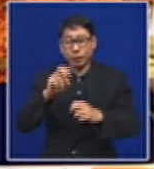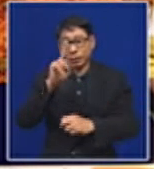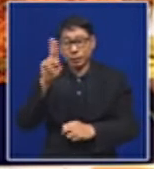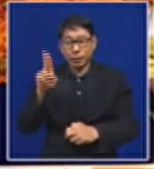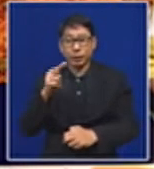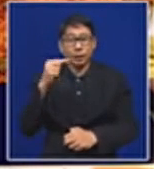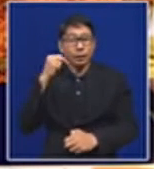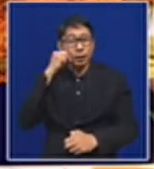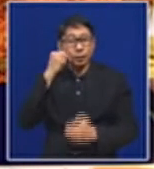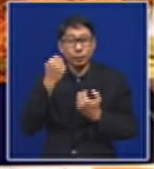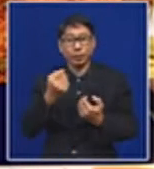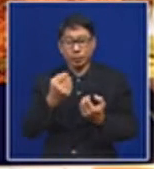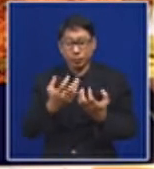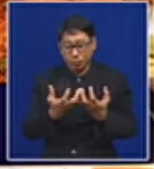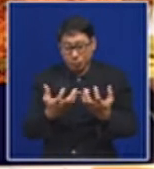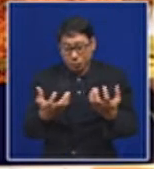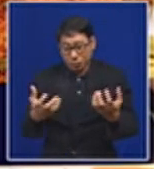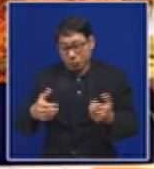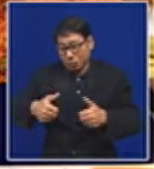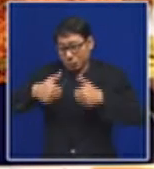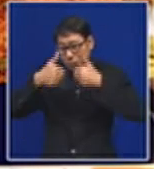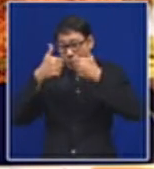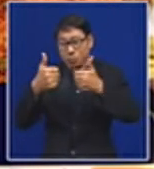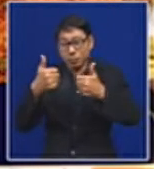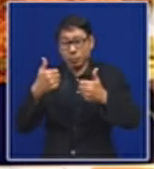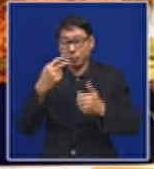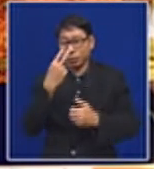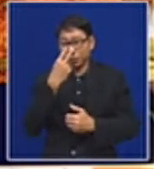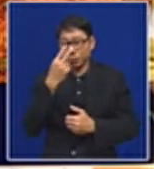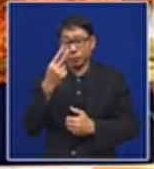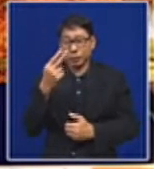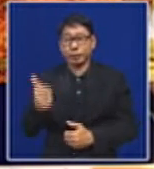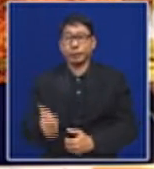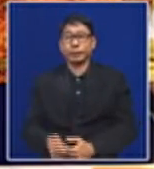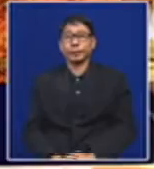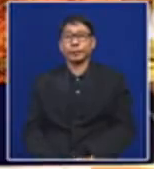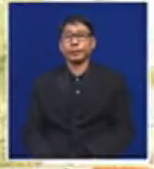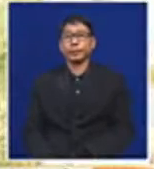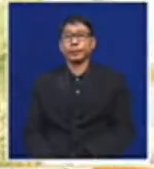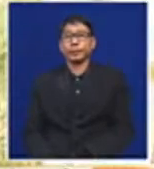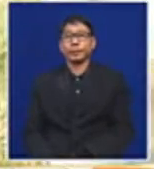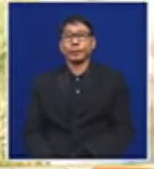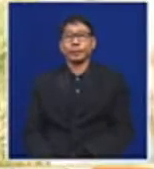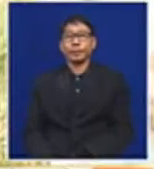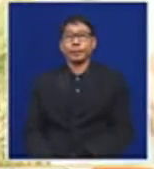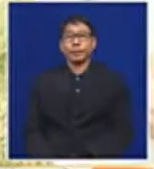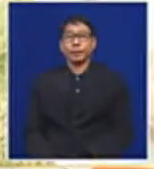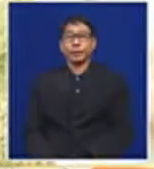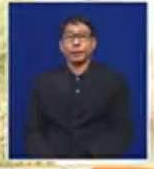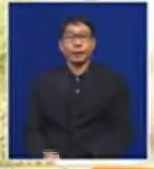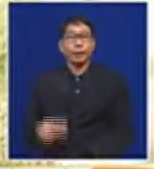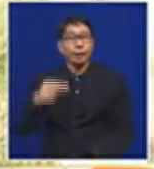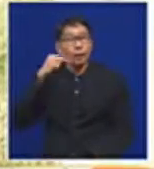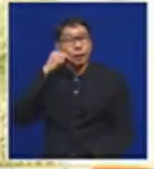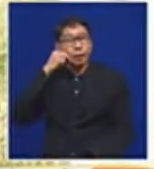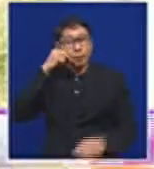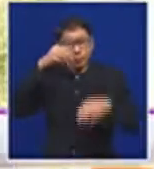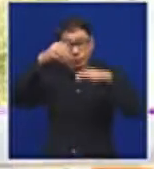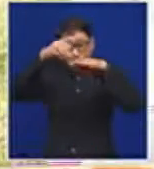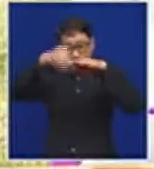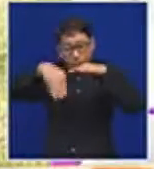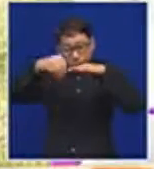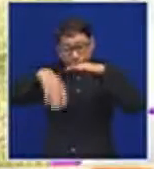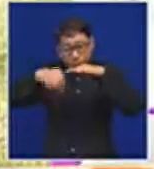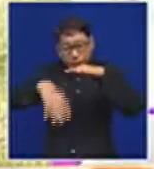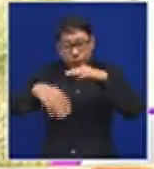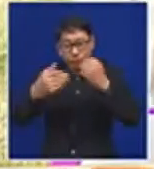ก็ให้ผลผลิตดีด้วยไปติดตามจากคุณสีฟ้าค่ะ การให้น้ำแบบระบบน้ำหยดนะคะช่ว